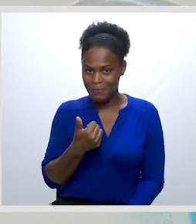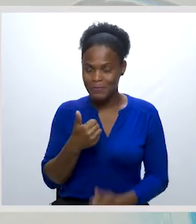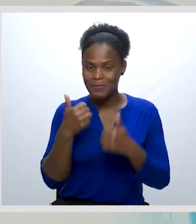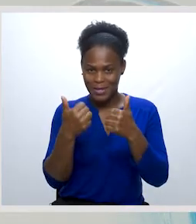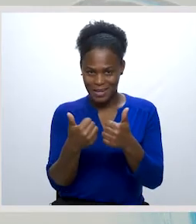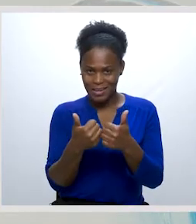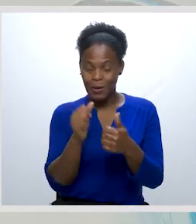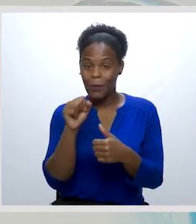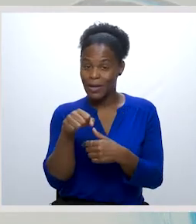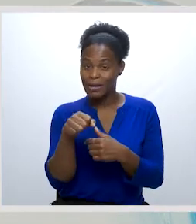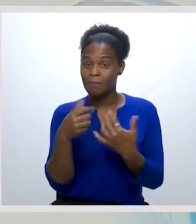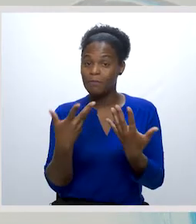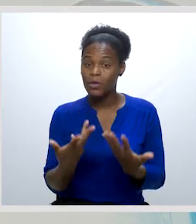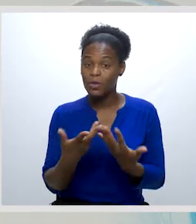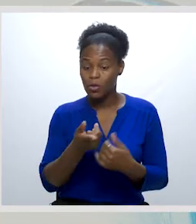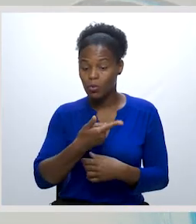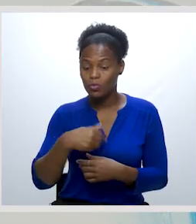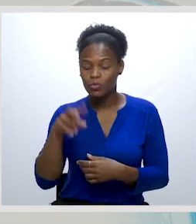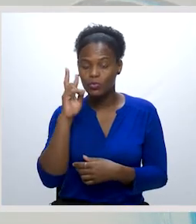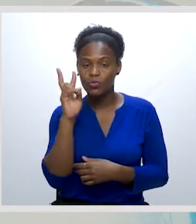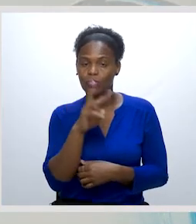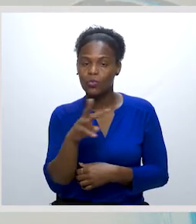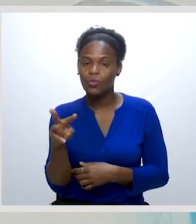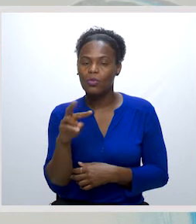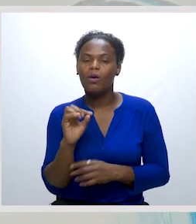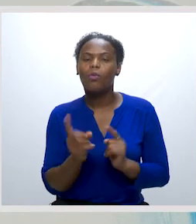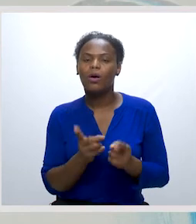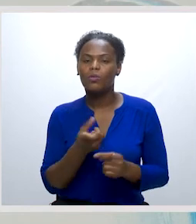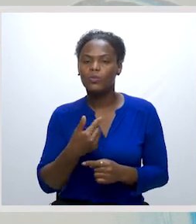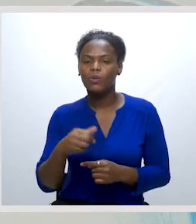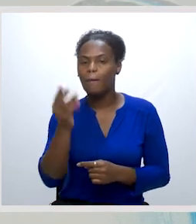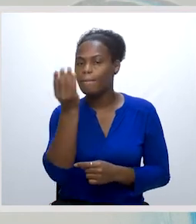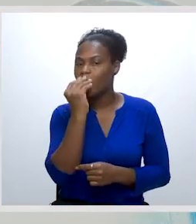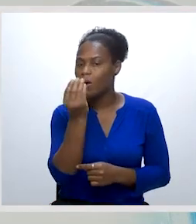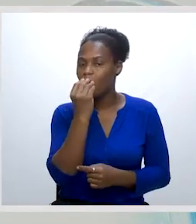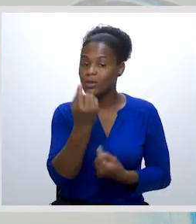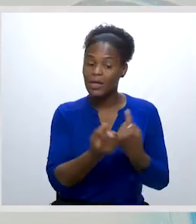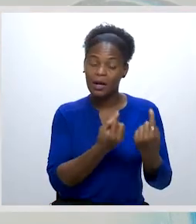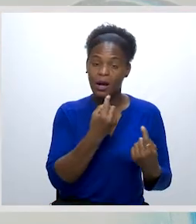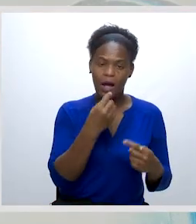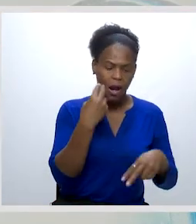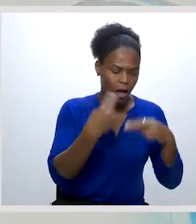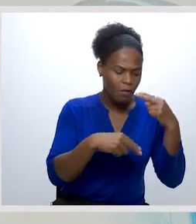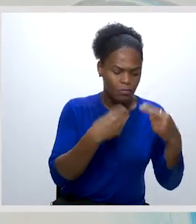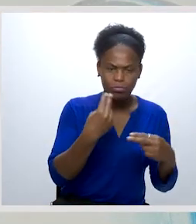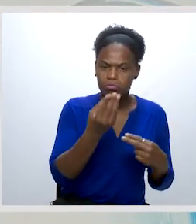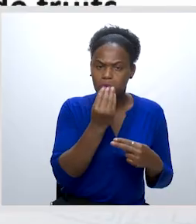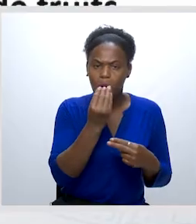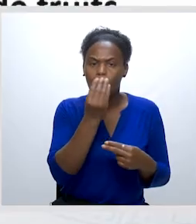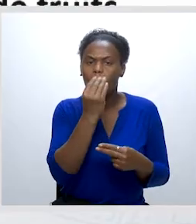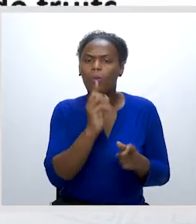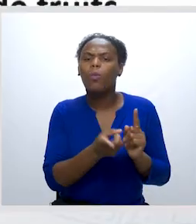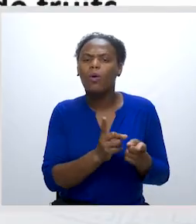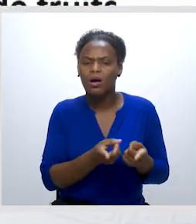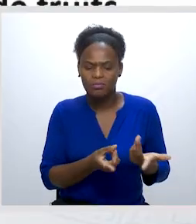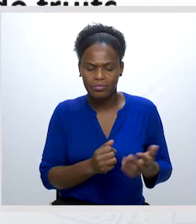Oui? Regardons maintenant, qu'est-ce qu'on mange à chaque repas?